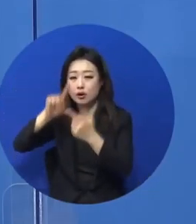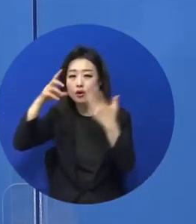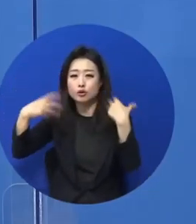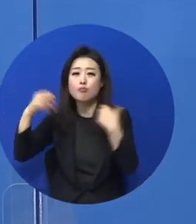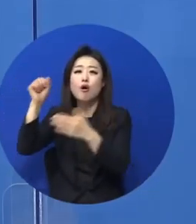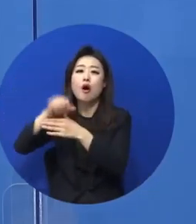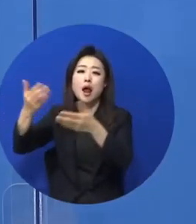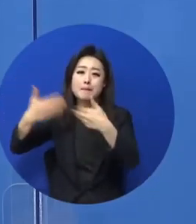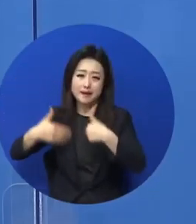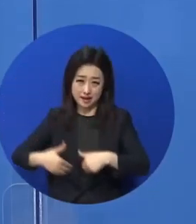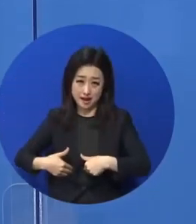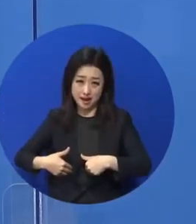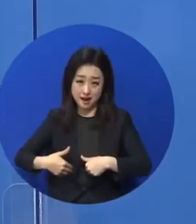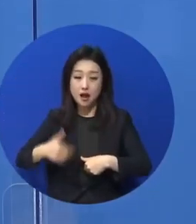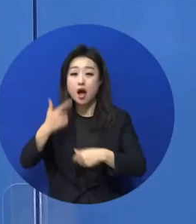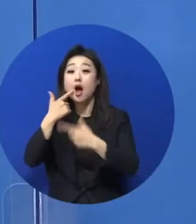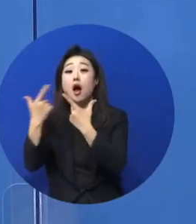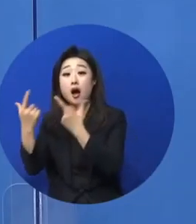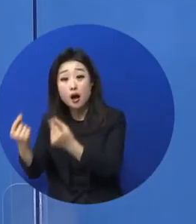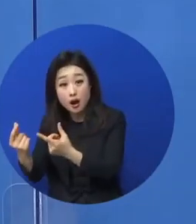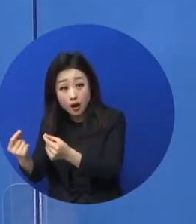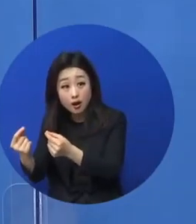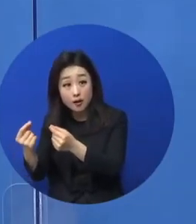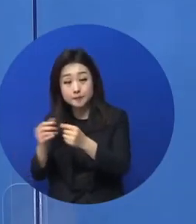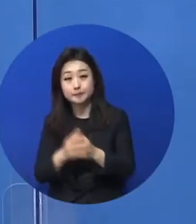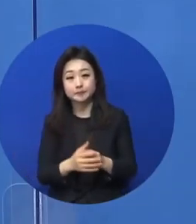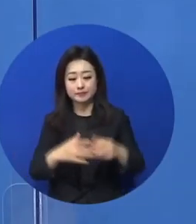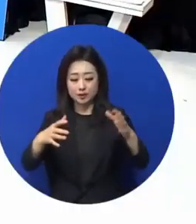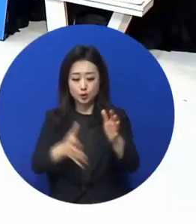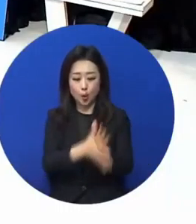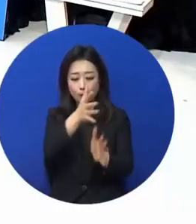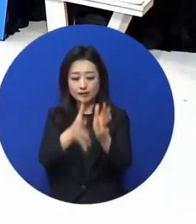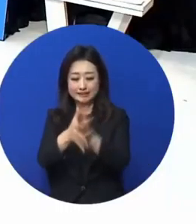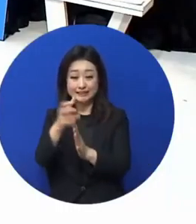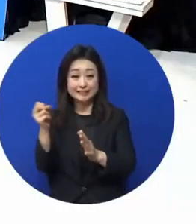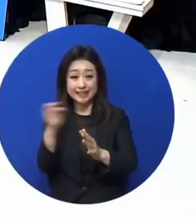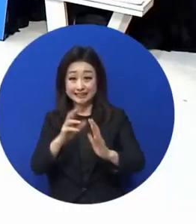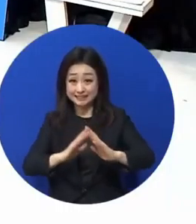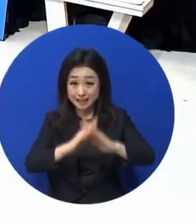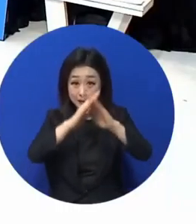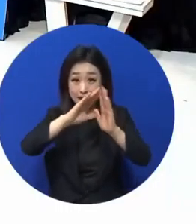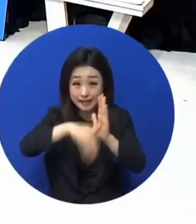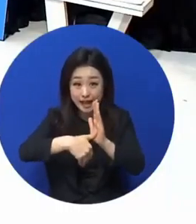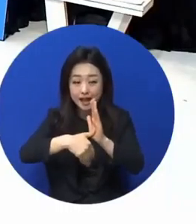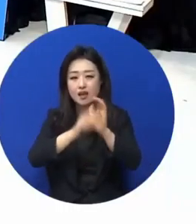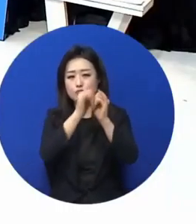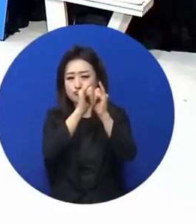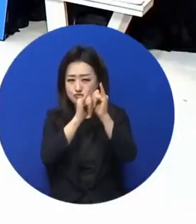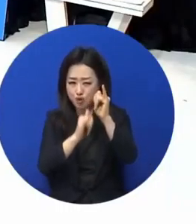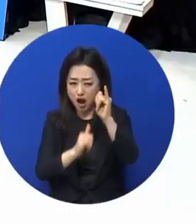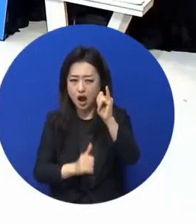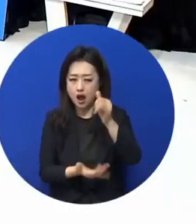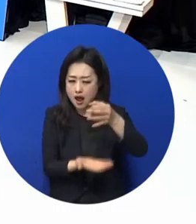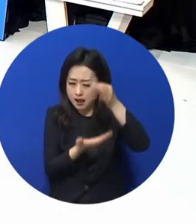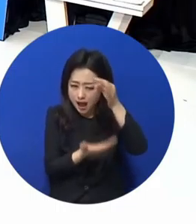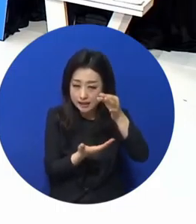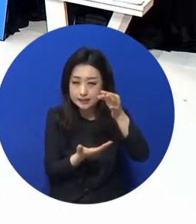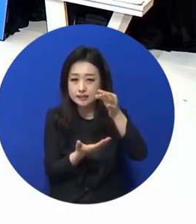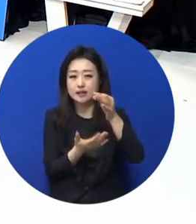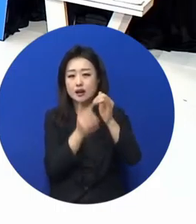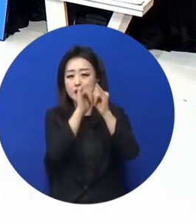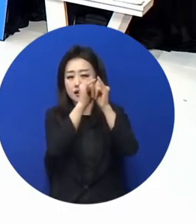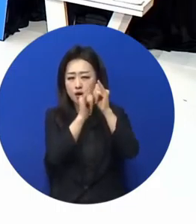부분도 시민들에게 이제 논의를 시작할 수 있겠다. 우리가 가지고 있는 역사성 그리고 문화적 가치 이런 것들도 우리에게 소중한